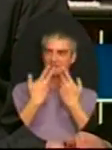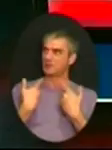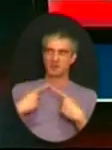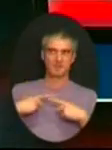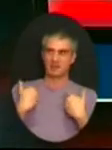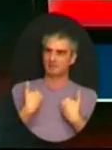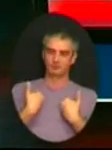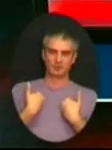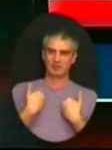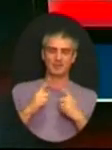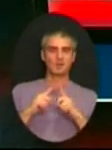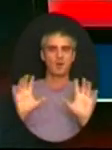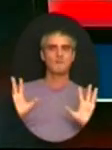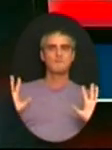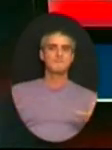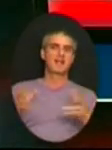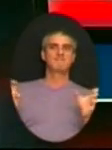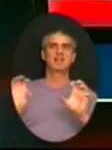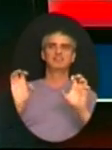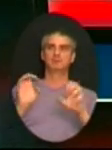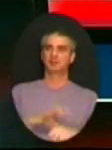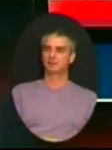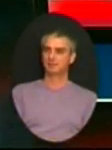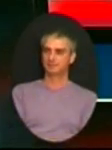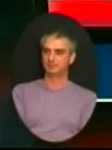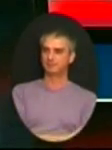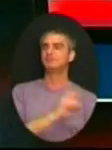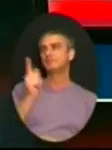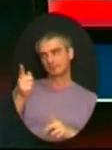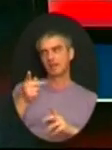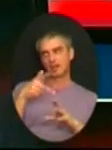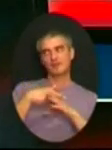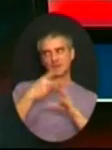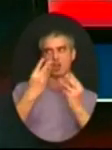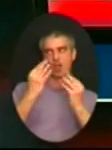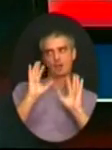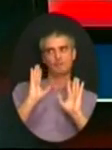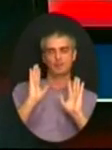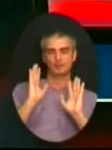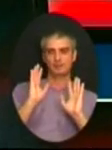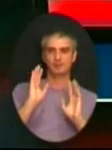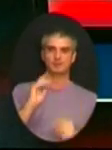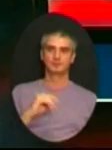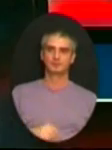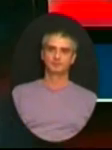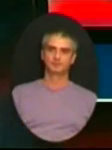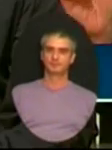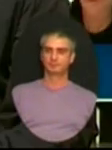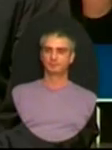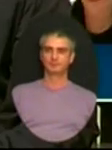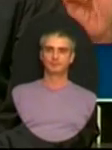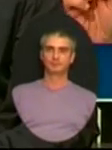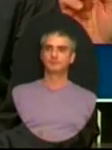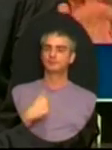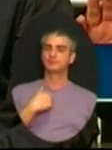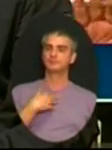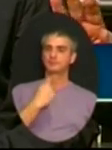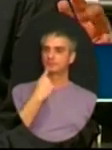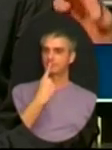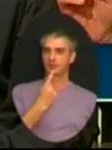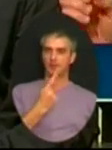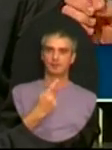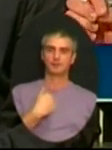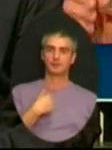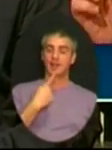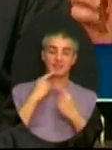מהיר ועצבני. מהיר ועצבני, יפה. אתם עזרתם לו לא מעט. לא, שנייה. אני רוצה לומר, אבל משהו עקרוני. אני רוצה